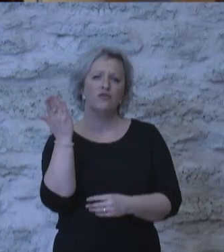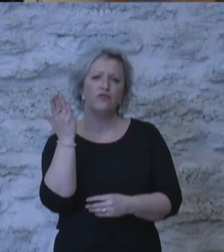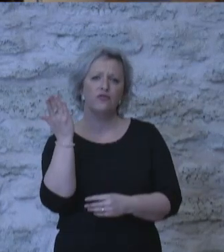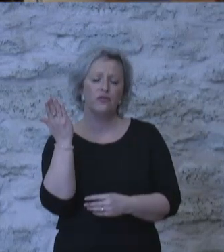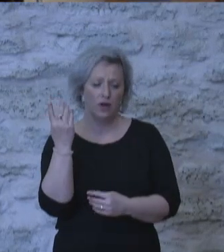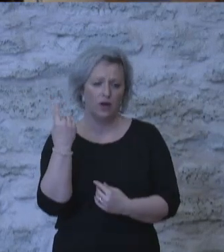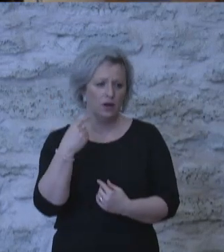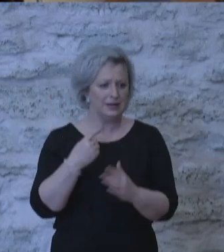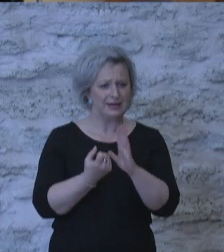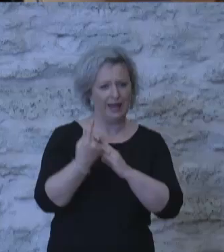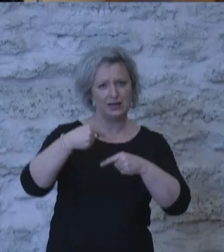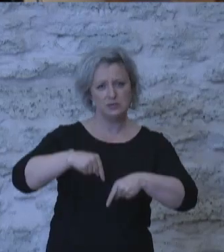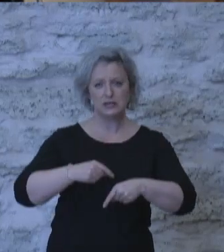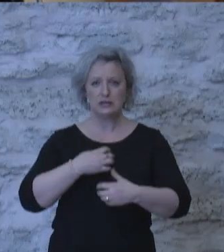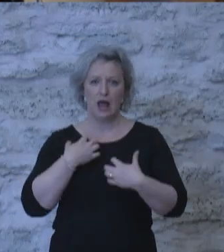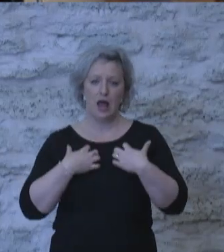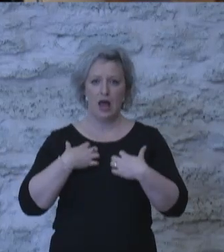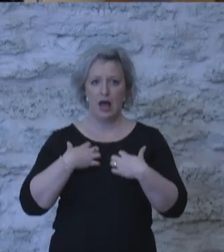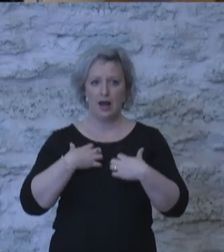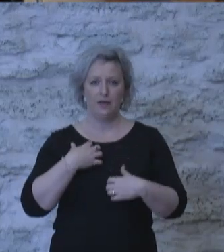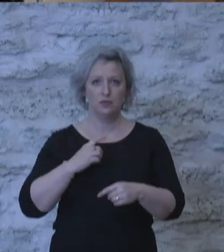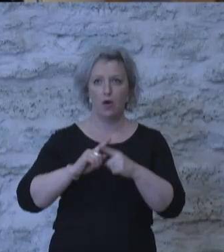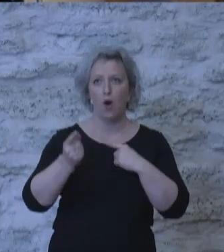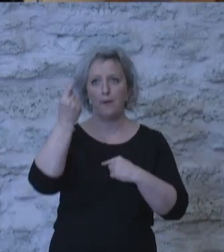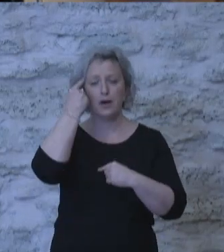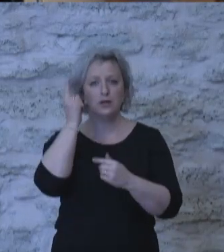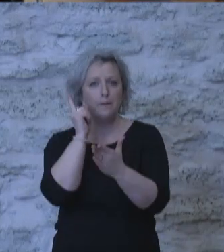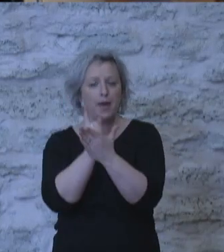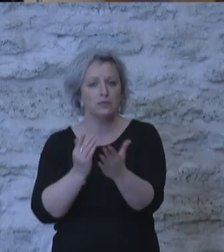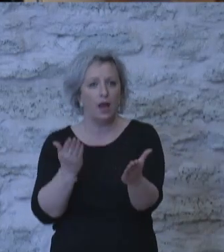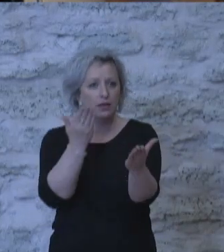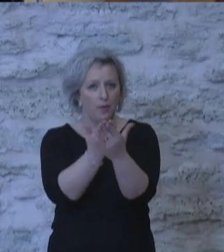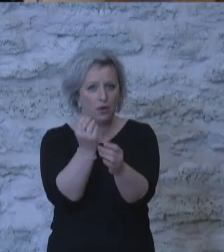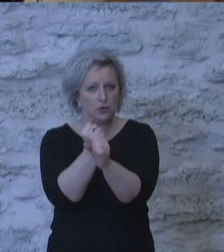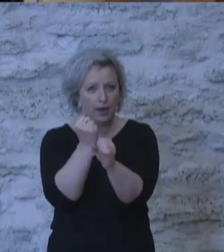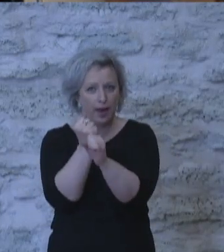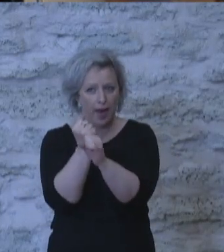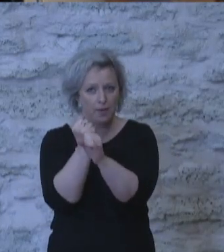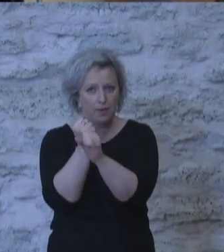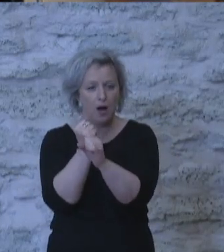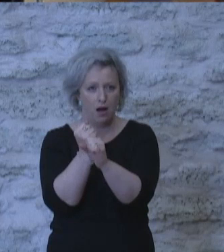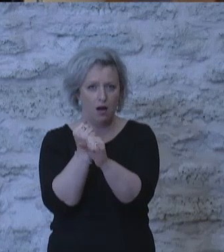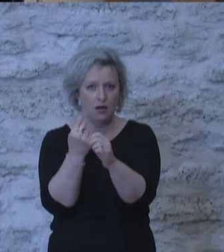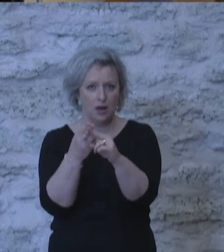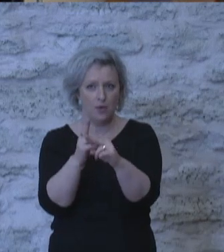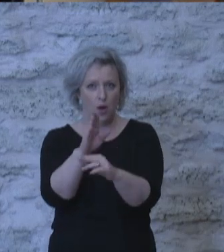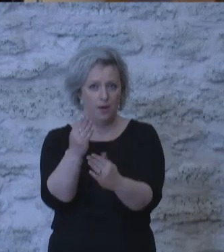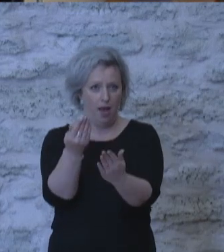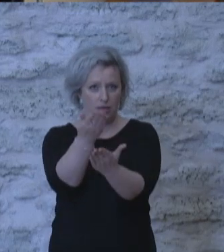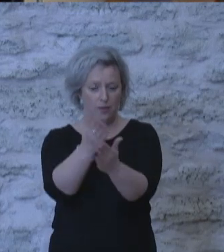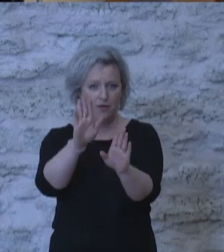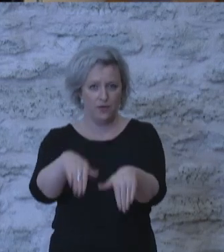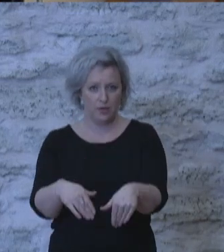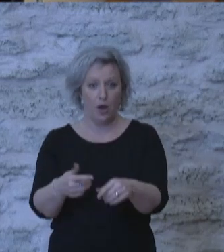tekitsid siin väga palju ärevusti. Ma ka esimese hoogamõttes, et peaks teile tegema ettepaneku, kuna seadusest tuleb, see on teie ettepanek, et rohkem